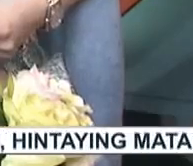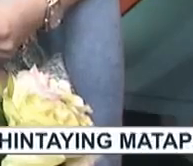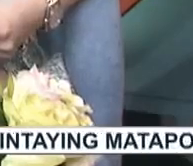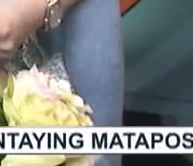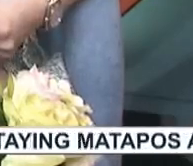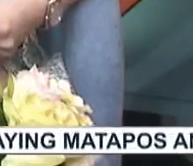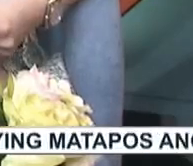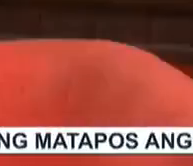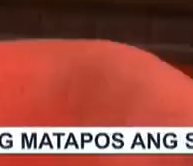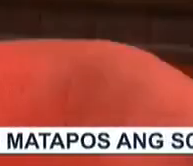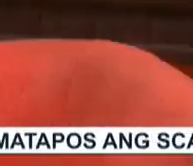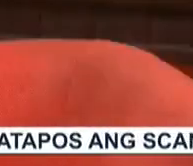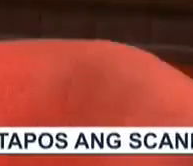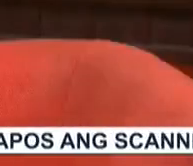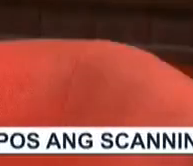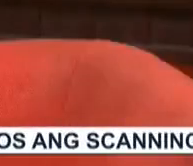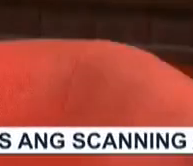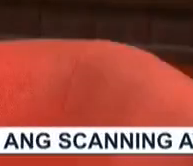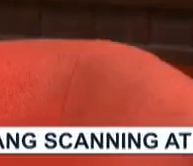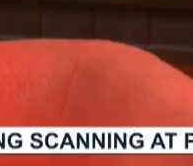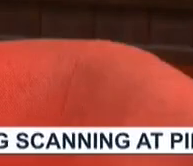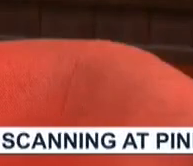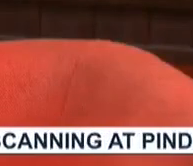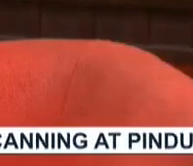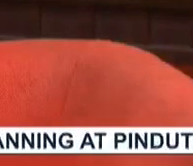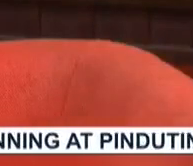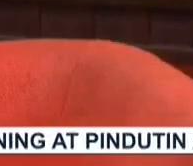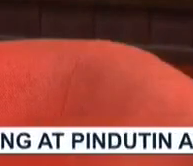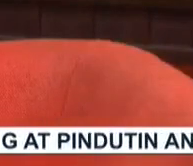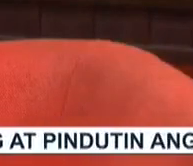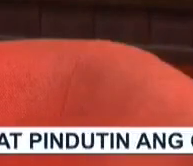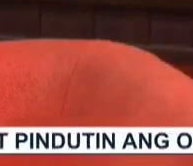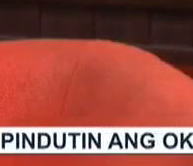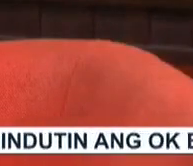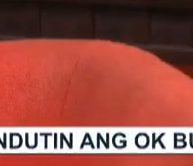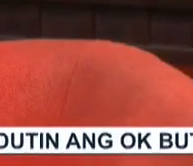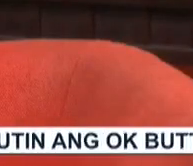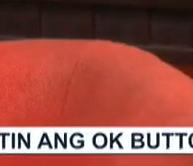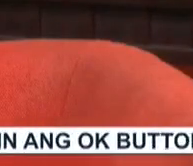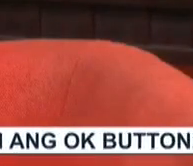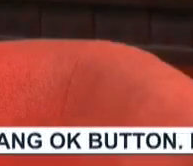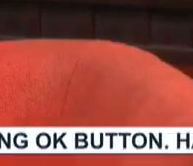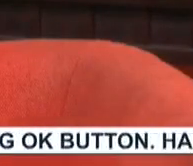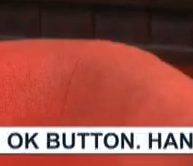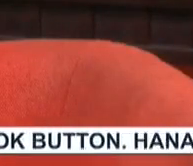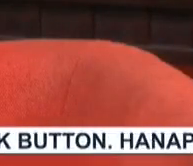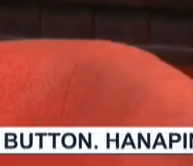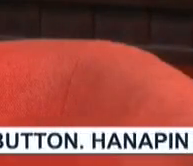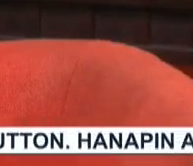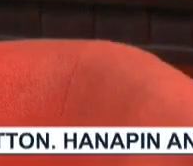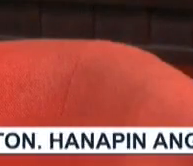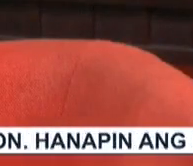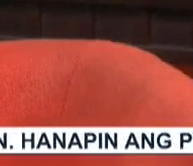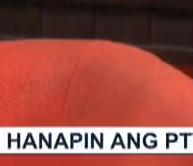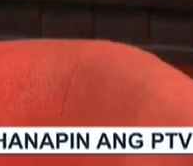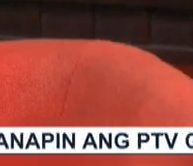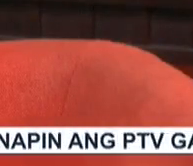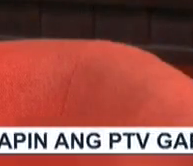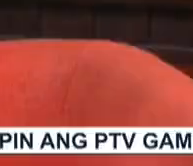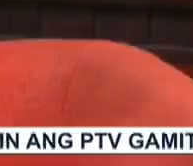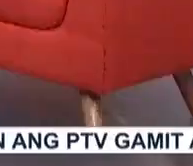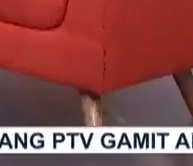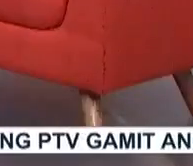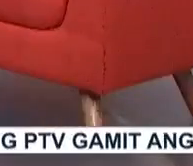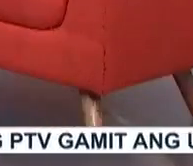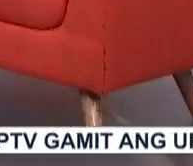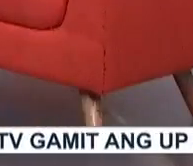si Arkin Chua. Hi Arkin, good morning. Welcome to Rise and Shine Pilipinas. Good morning po. Good morning, Arkin. Grabe. Kaya